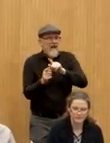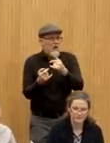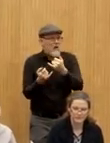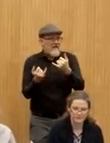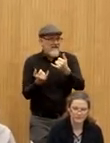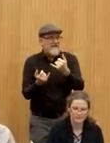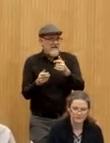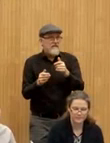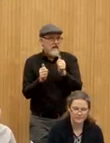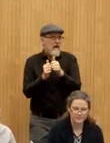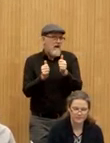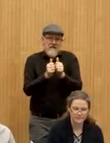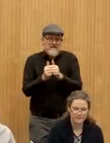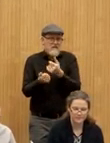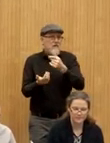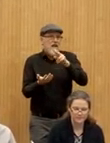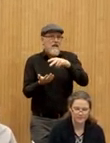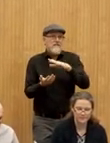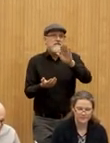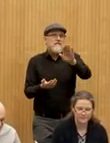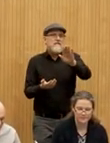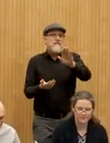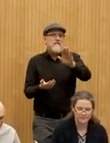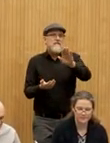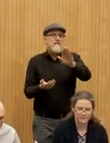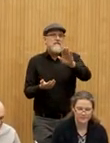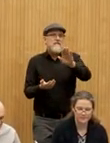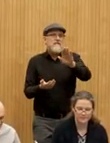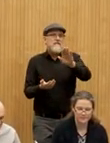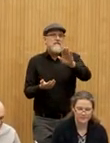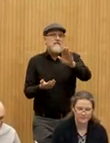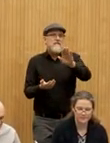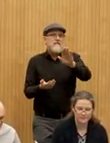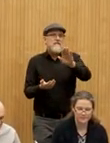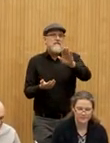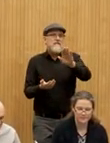Arbeitsassistenz jeden Tag. Genau, und Freizeitassistenz. Und?